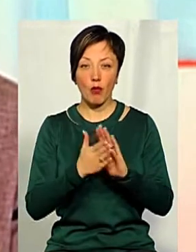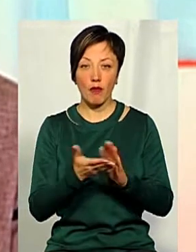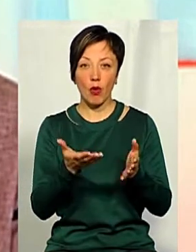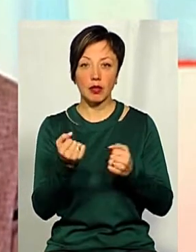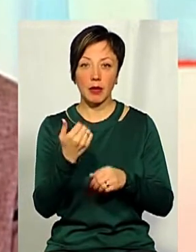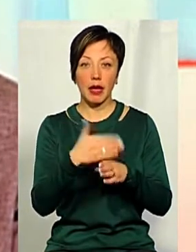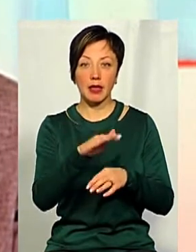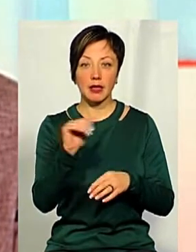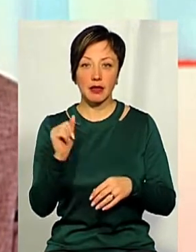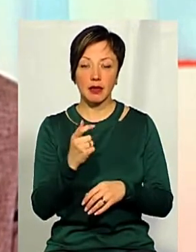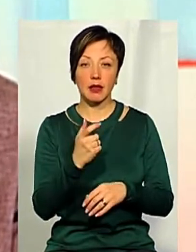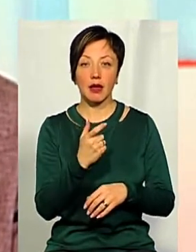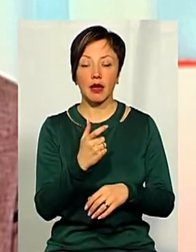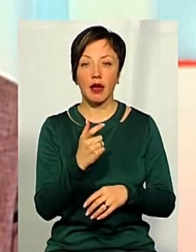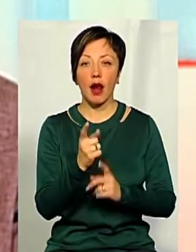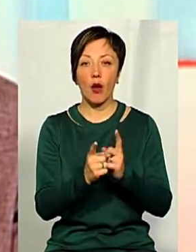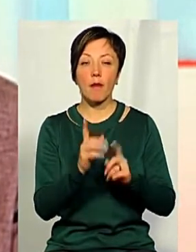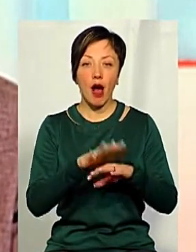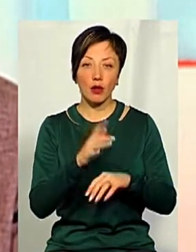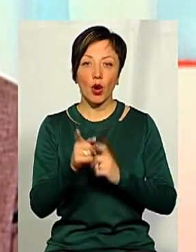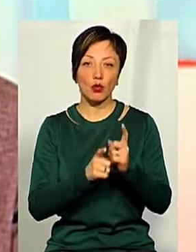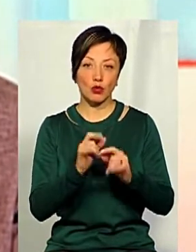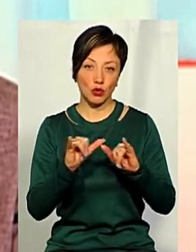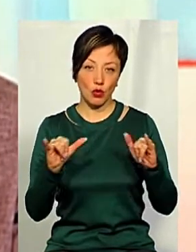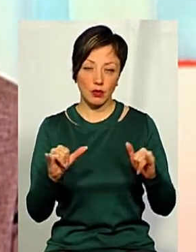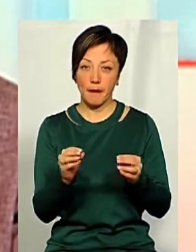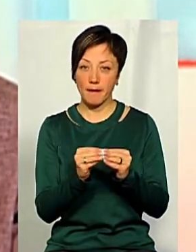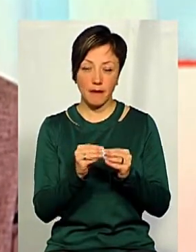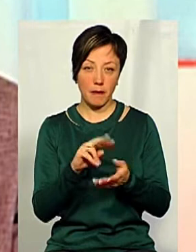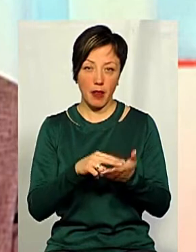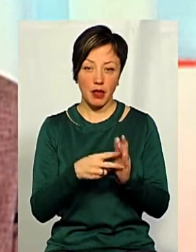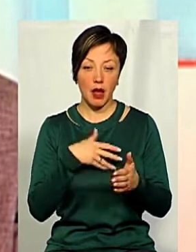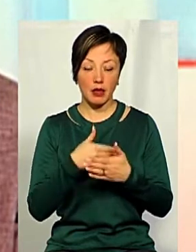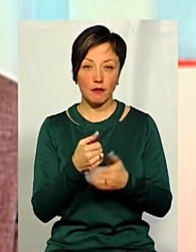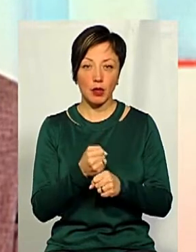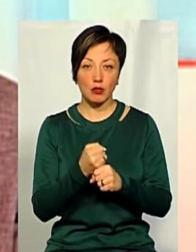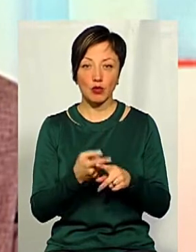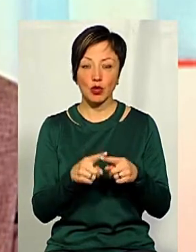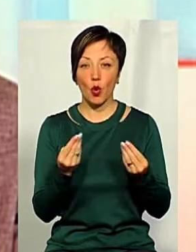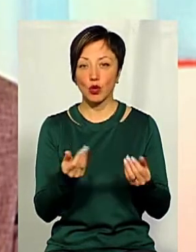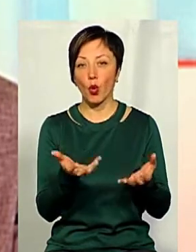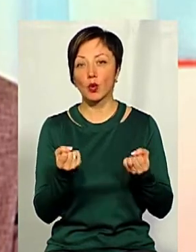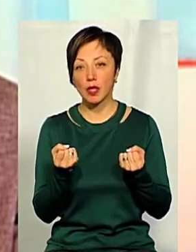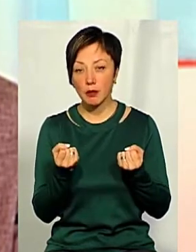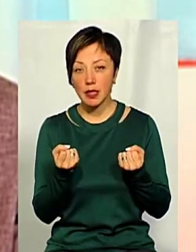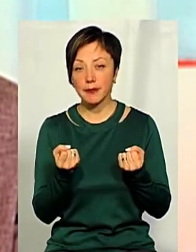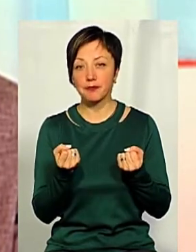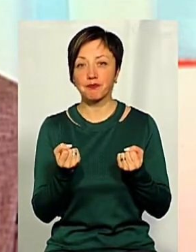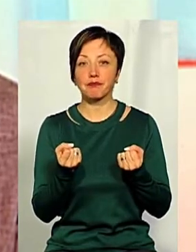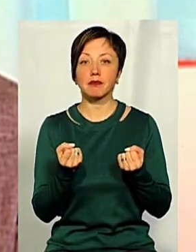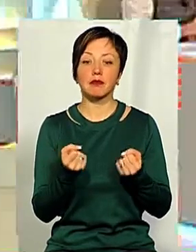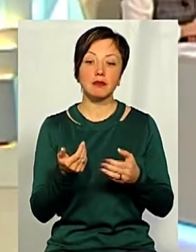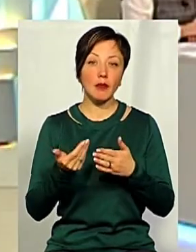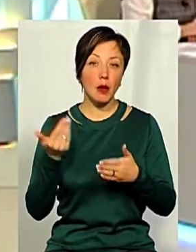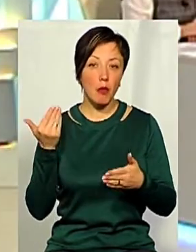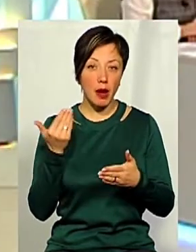кредиту від ЄБРР. Тому наші плани не змінні. Ми активно працюємо над тим, щоб ці кошти отримати. Від ЄБРР попередня